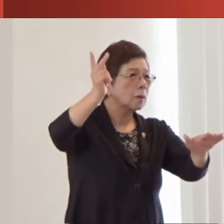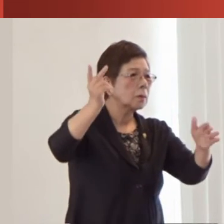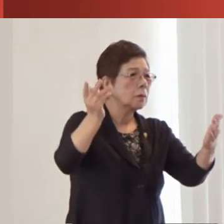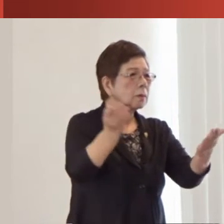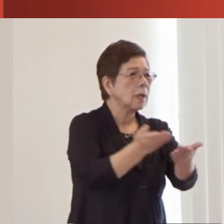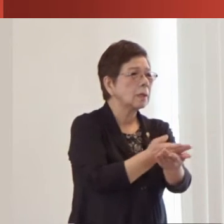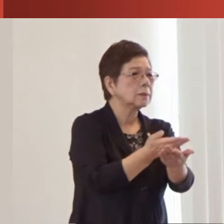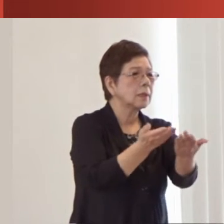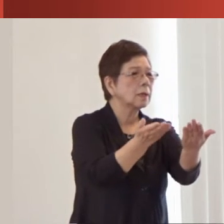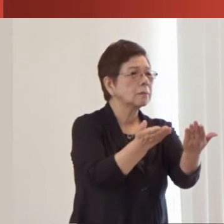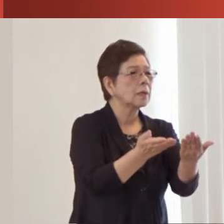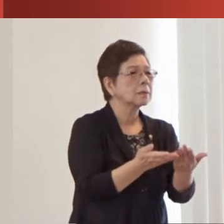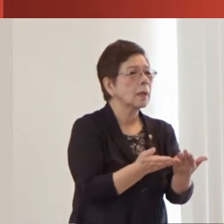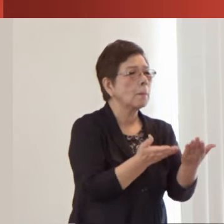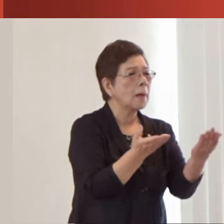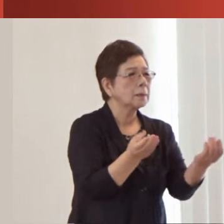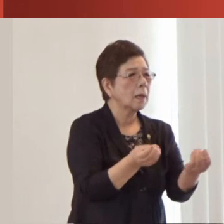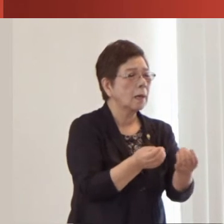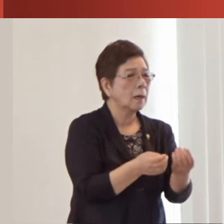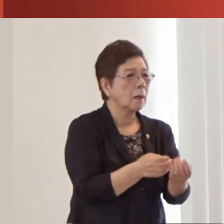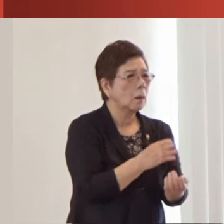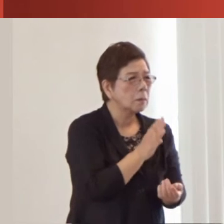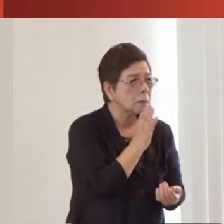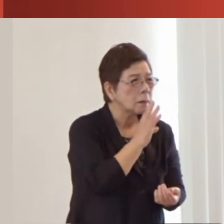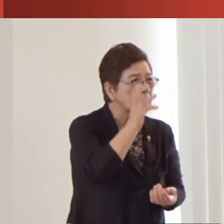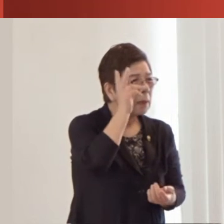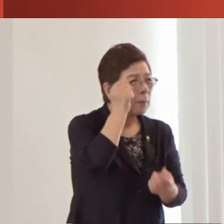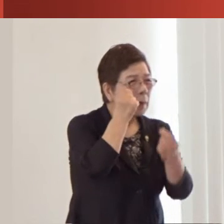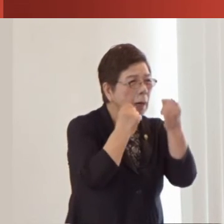神様は本当に憐れみ深い方ですね、